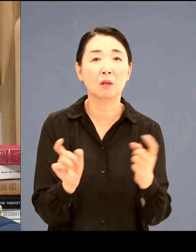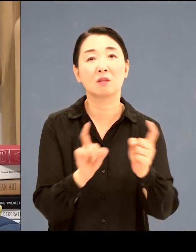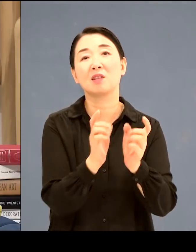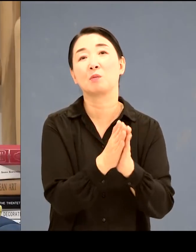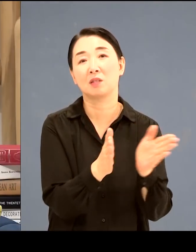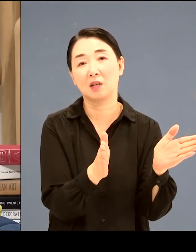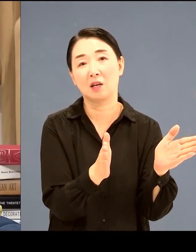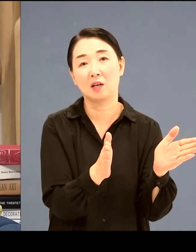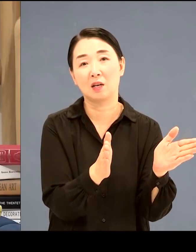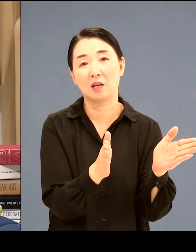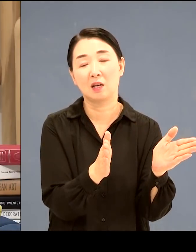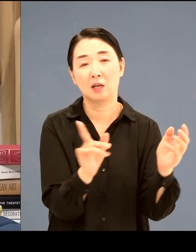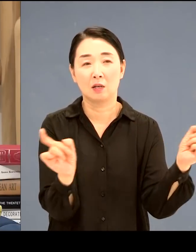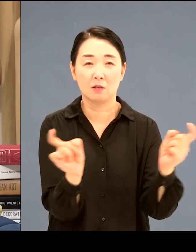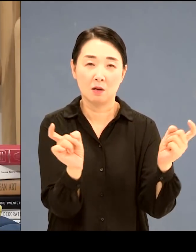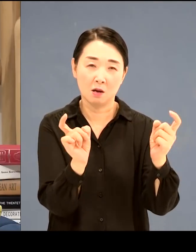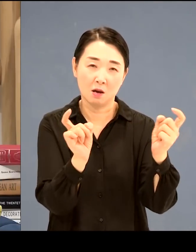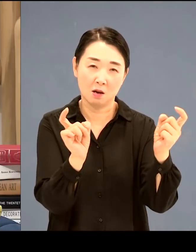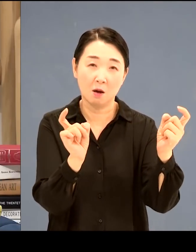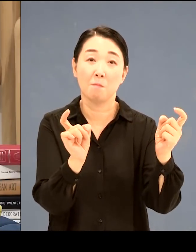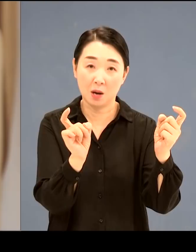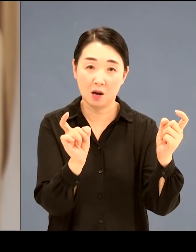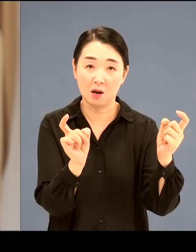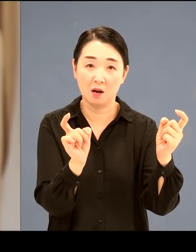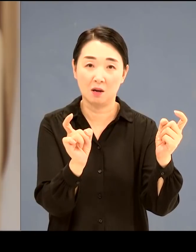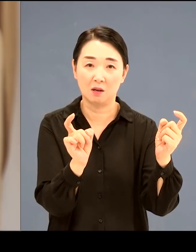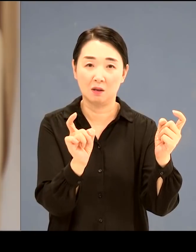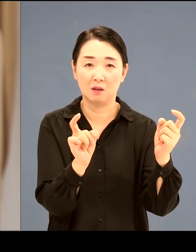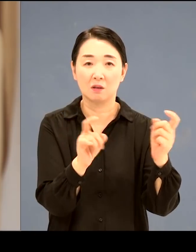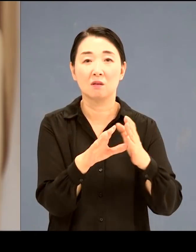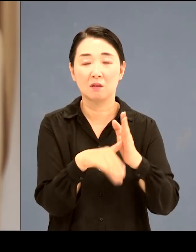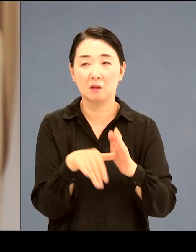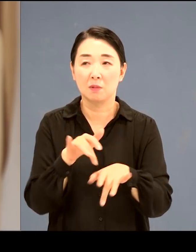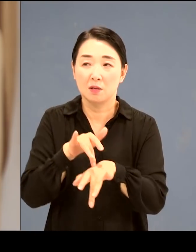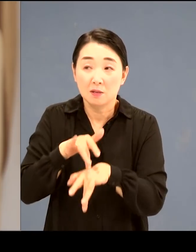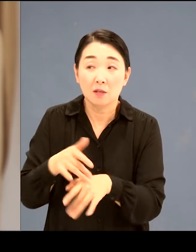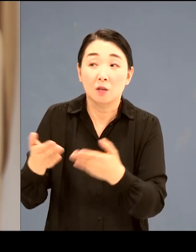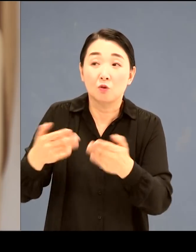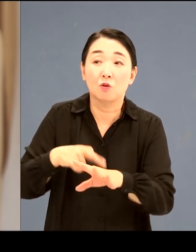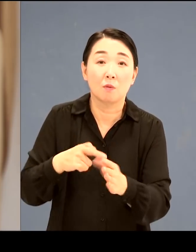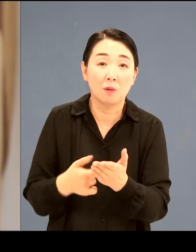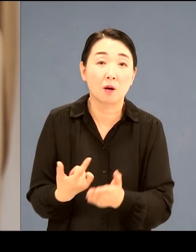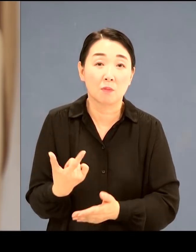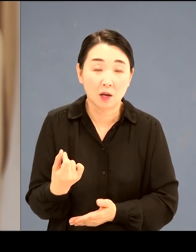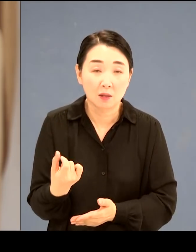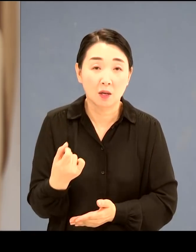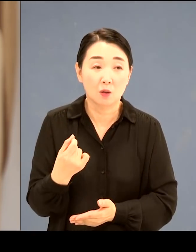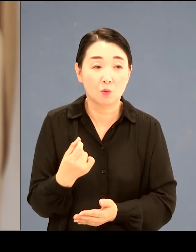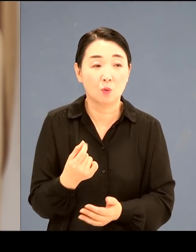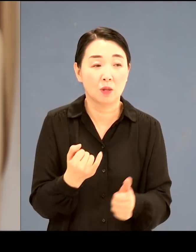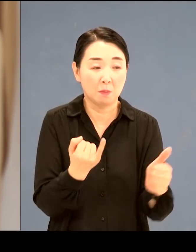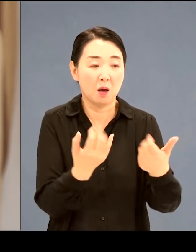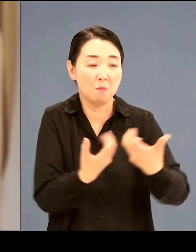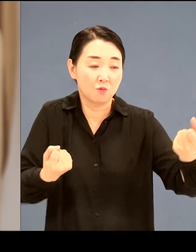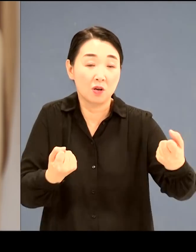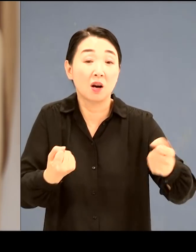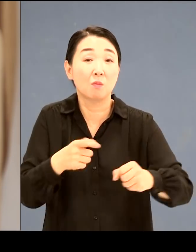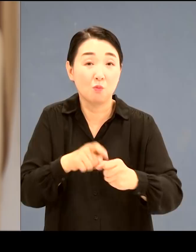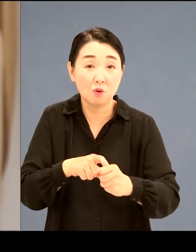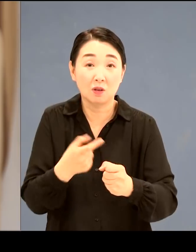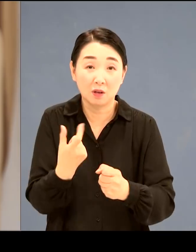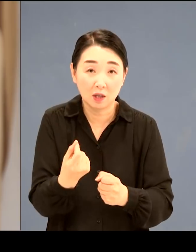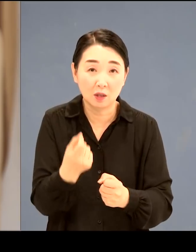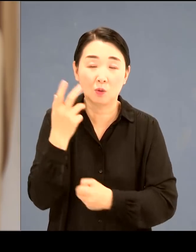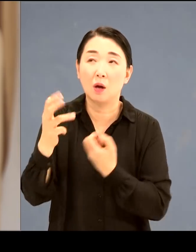시작이 돼서 다툼이 일어났는데 정말 이거는 사단이 주는 마음이고 분리하려는 거고 되게